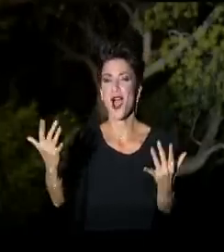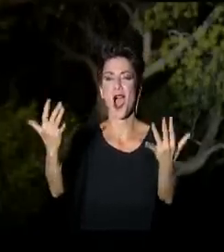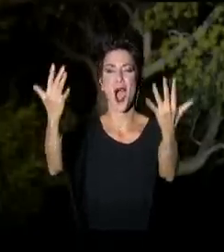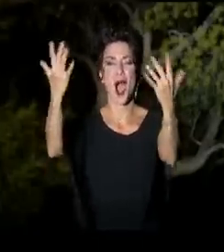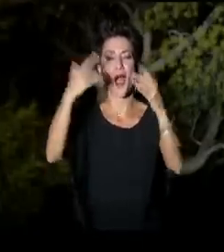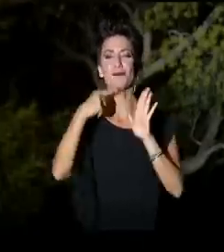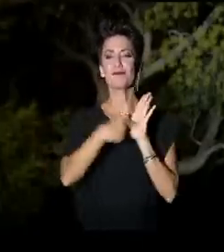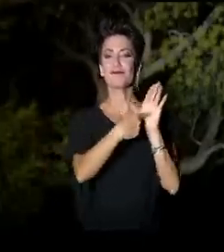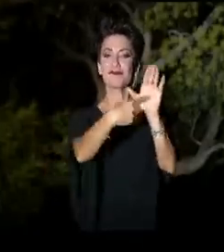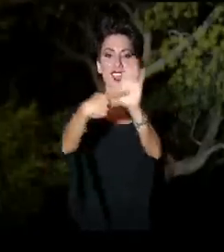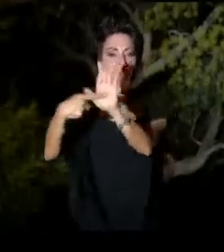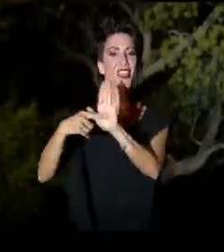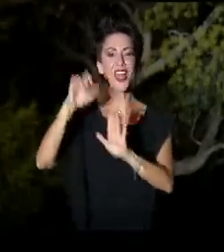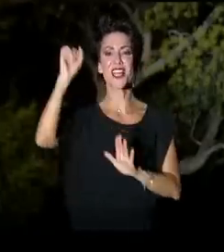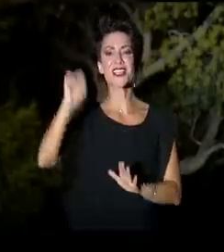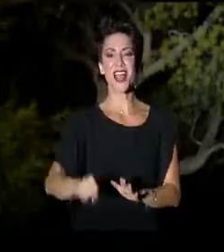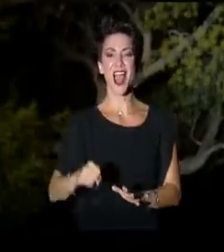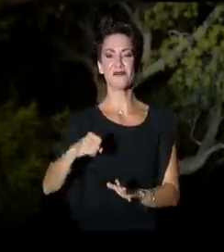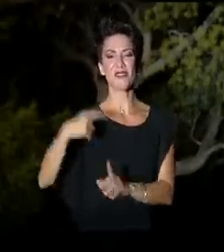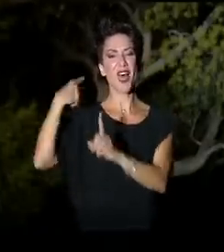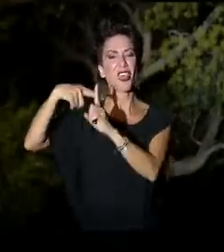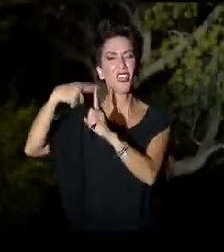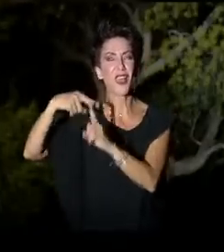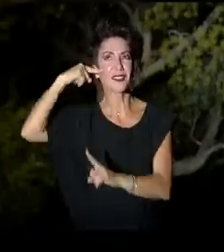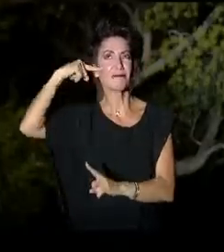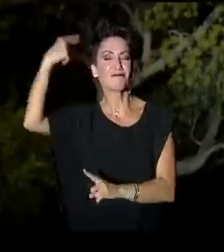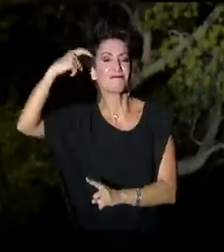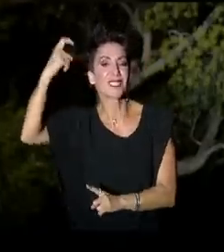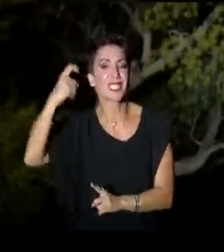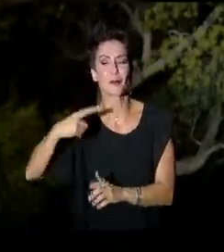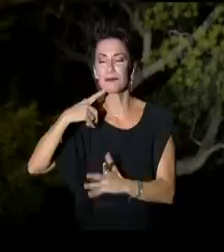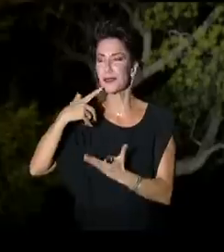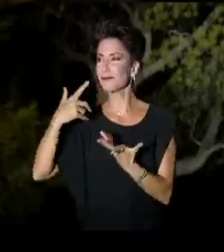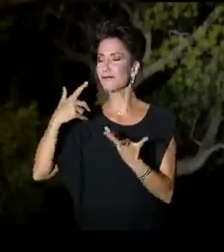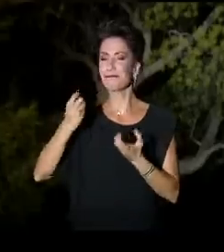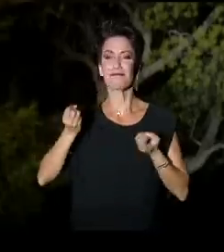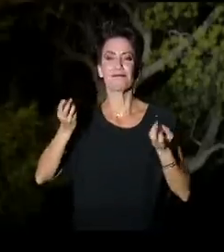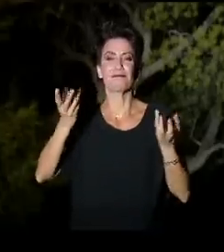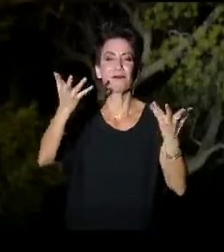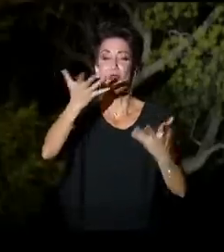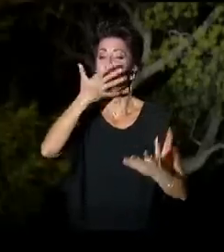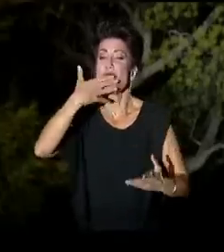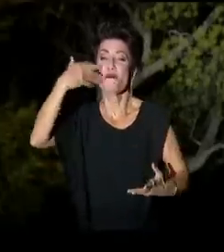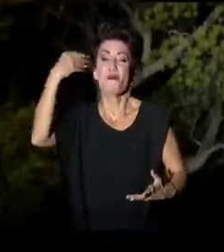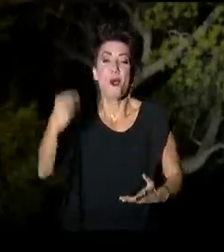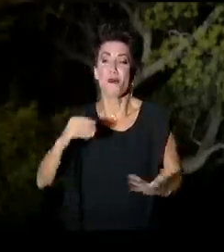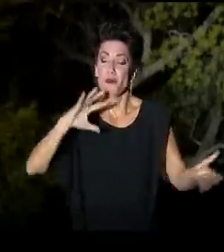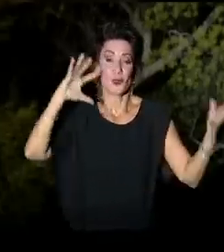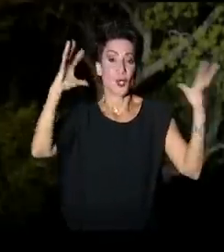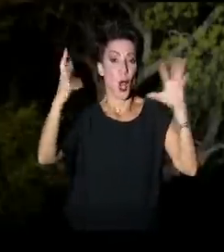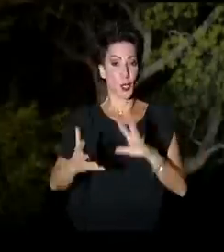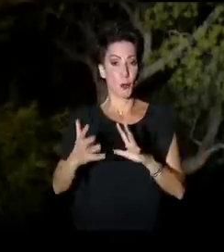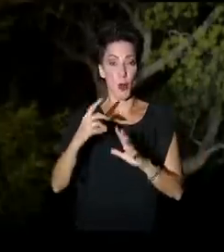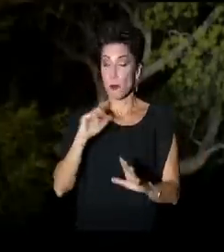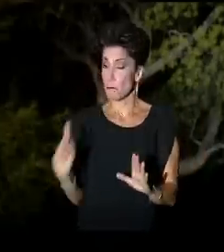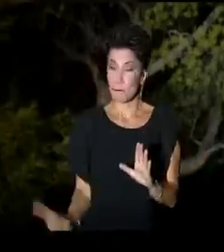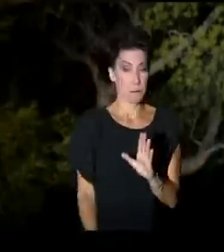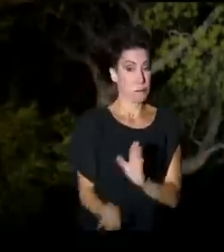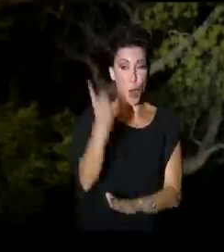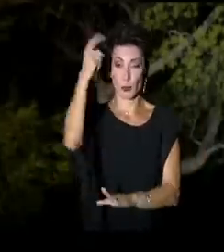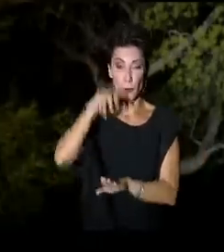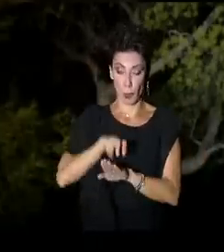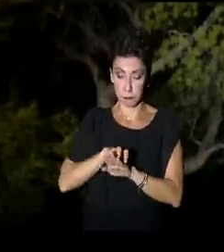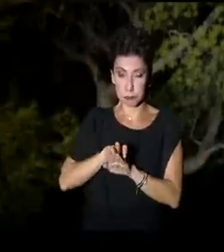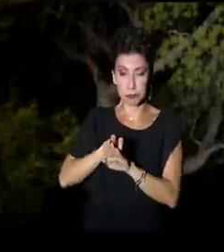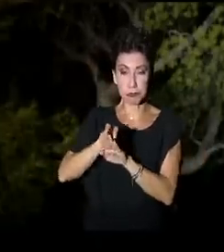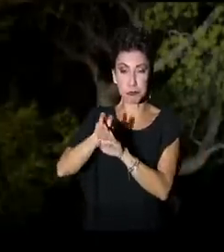και αισιοδοξία σε όλο τον πλανήτη, καθώς και η κατασκευή και εγκατάσταση του ανελκυστήρα πλαγιάς, ενός πρωτοποριακού και εξαιρετικά σύνθετου